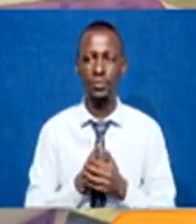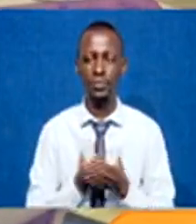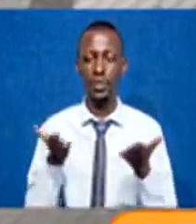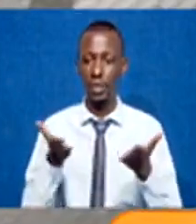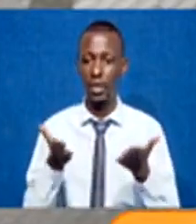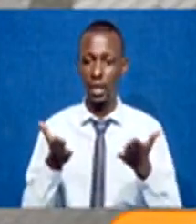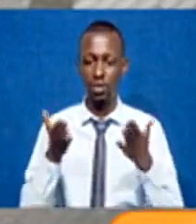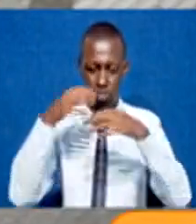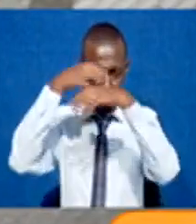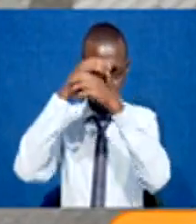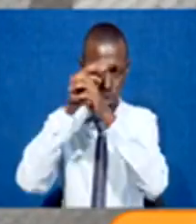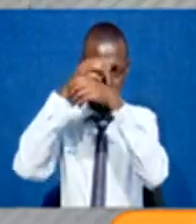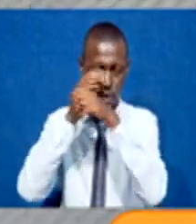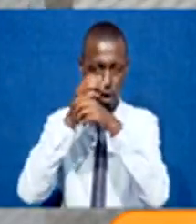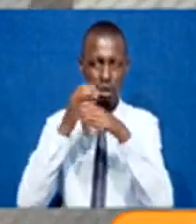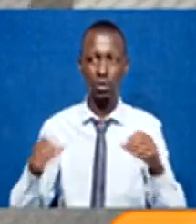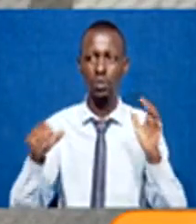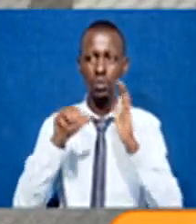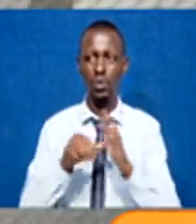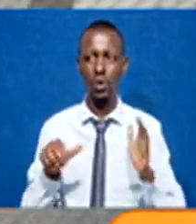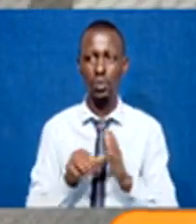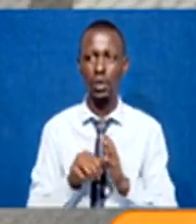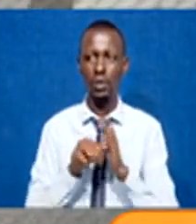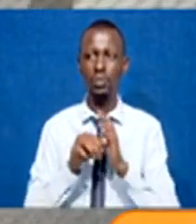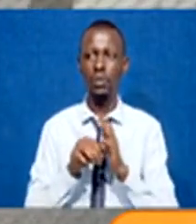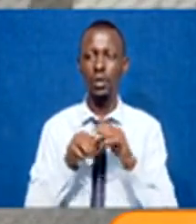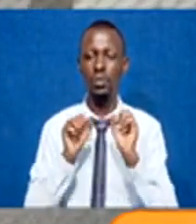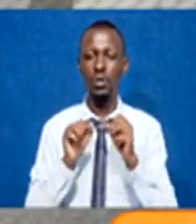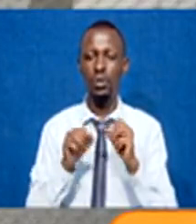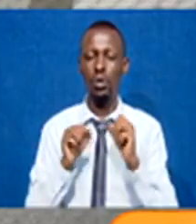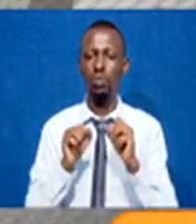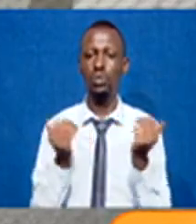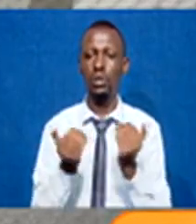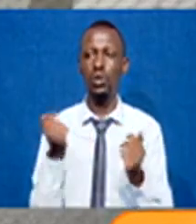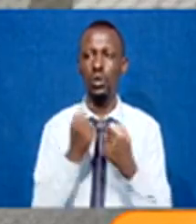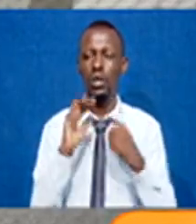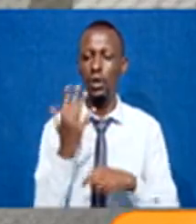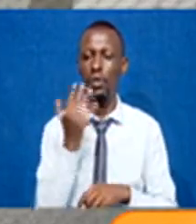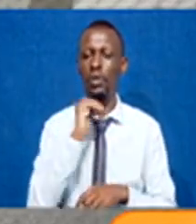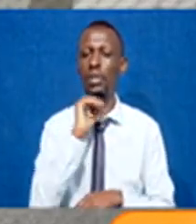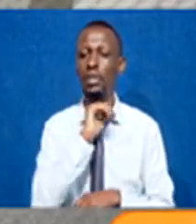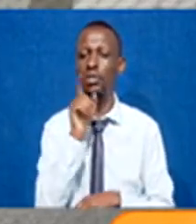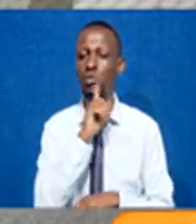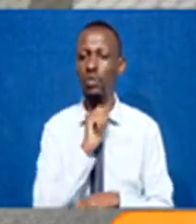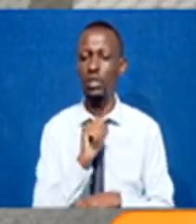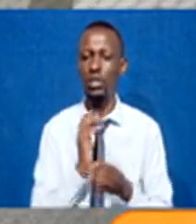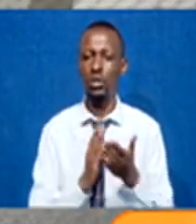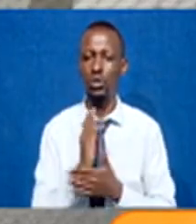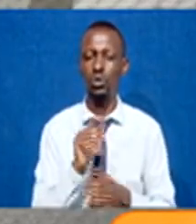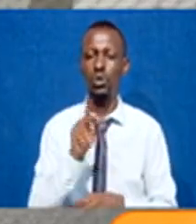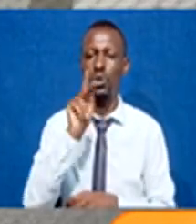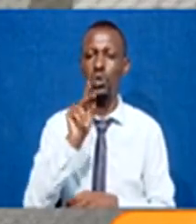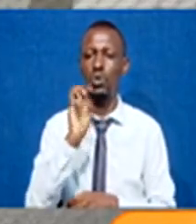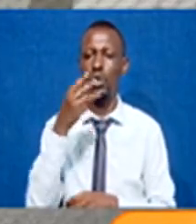sasa, utapiamlo unachangia pakubwa katika vifo vya watoto walio chini ya umri wa miaka mitano, huku magonjwa kama vile